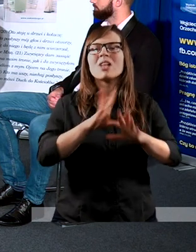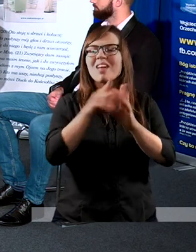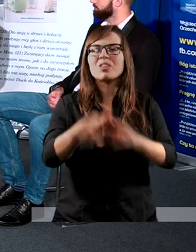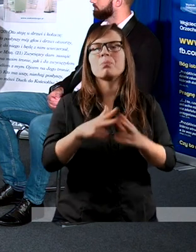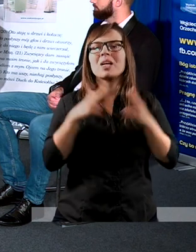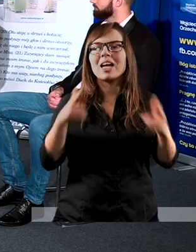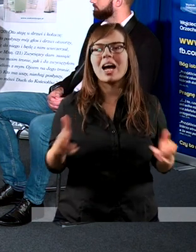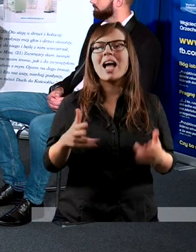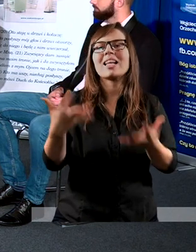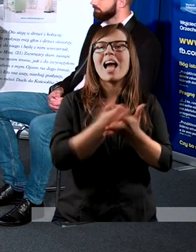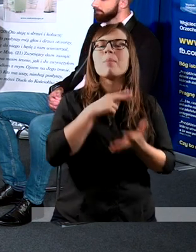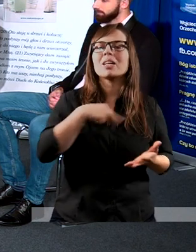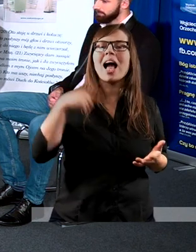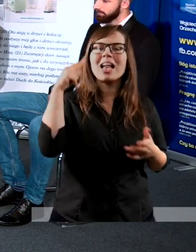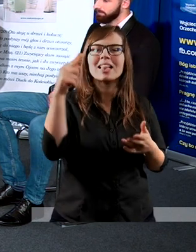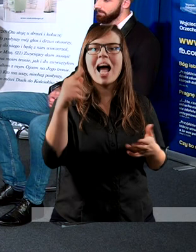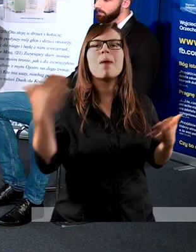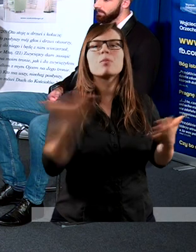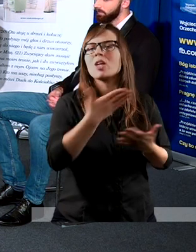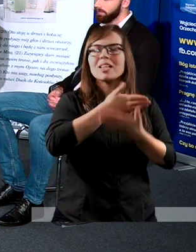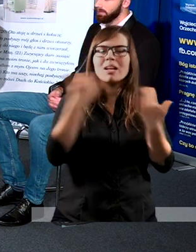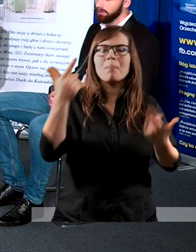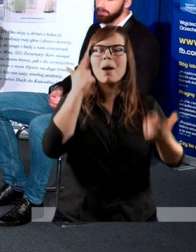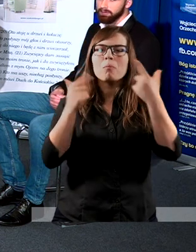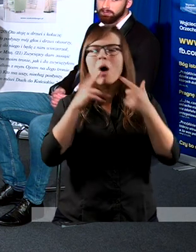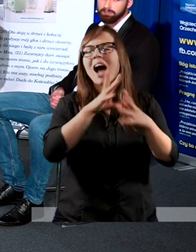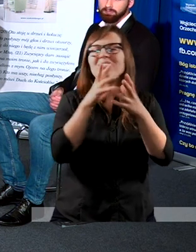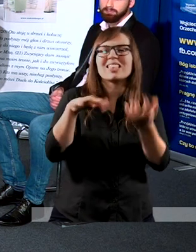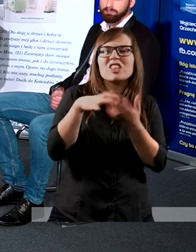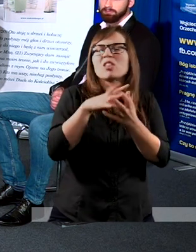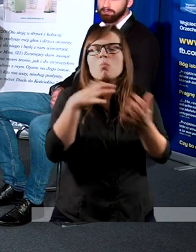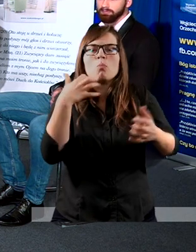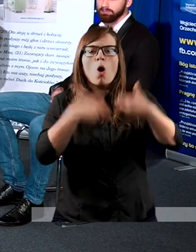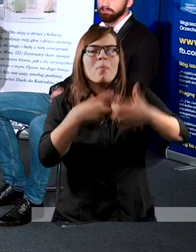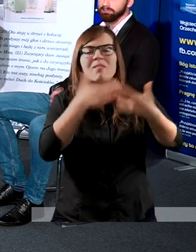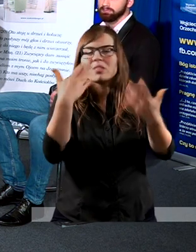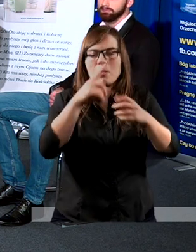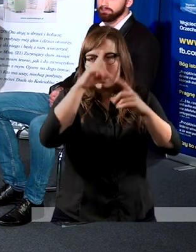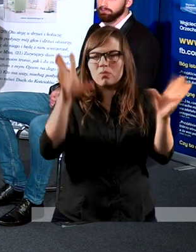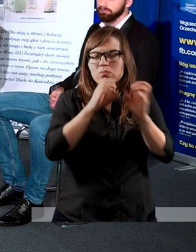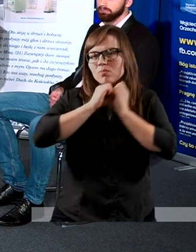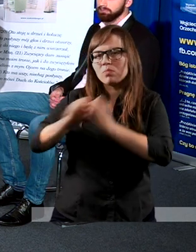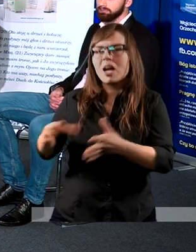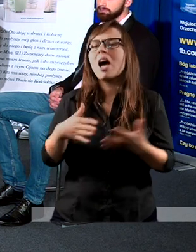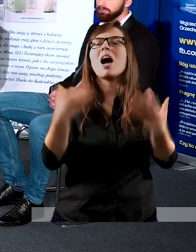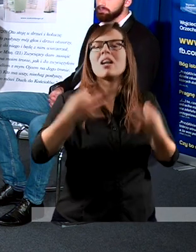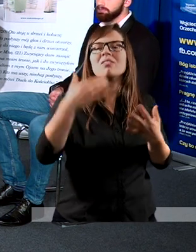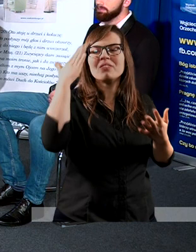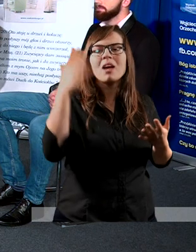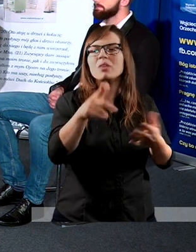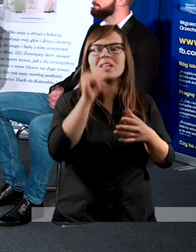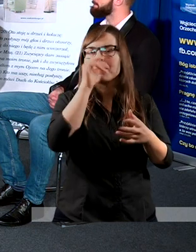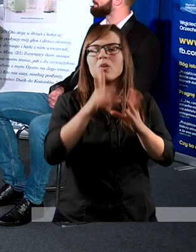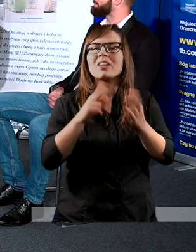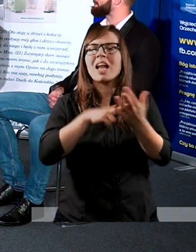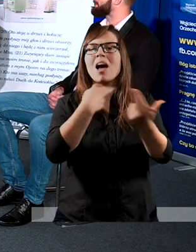wszystkiemu kres. Zabierze nas tam, gdzie nie ma płaczu, nie ma chorób, nie ma takich problemów. Ja wiem, że dzisiaj nie znajdziemy odpowiedzi na wszystkie